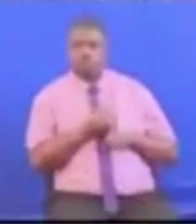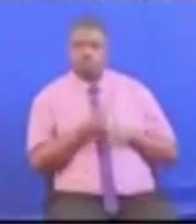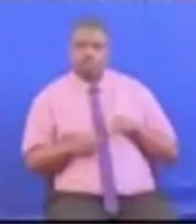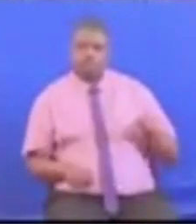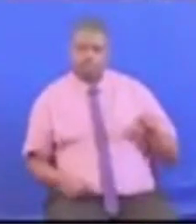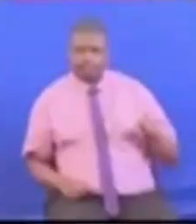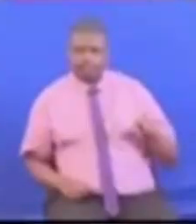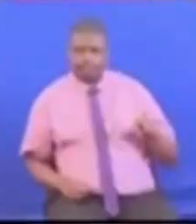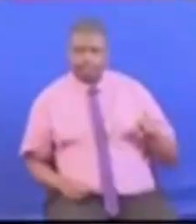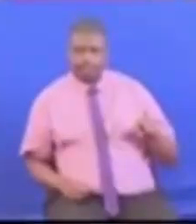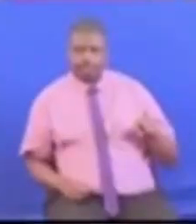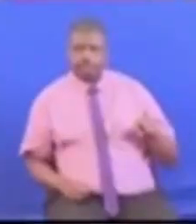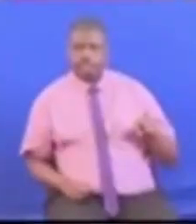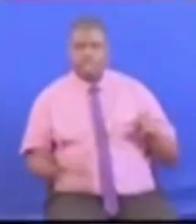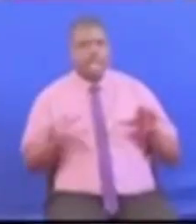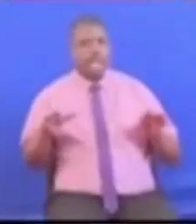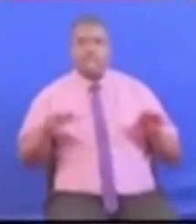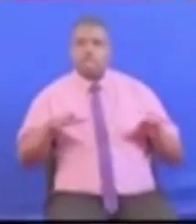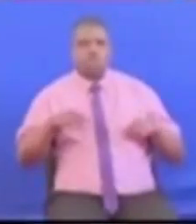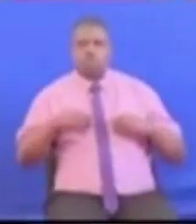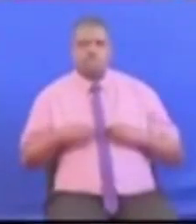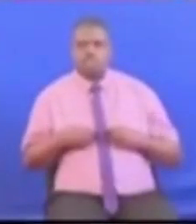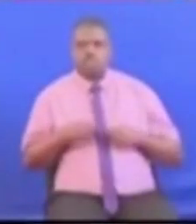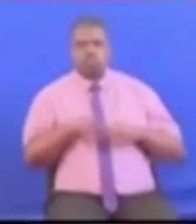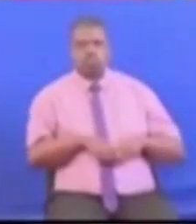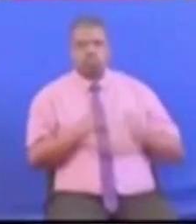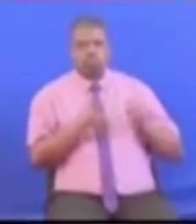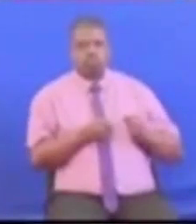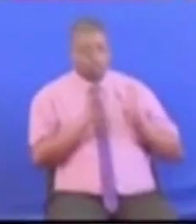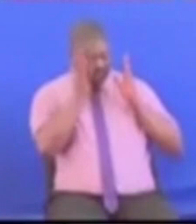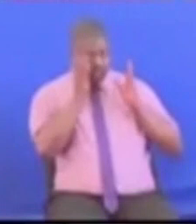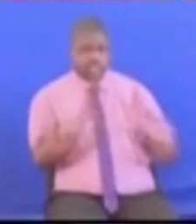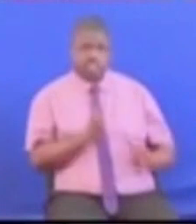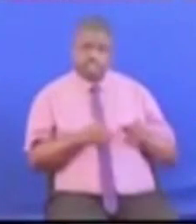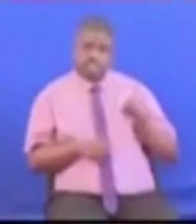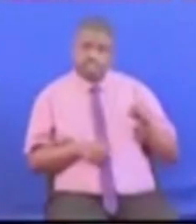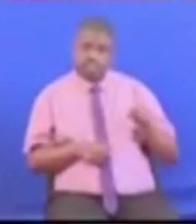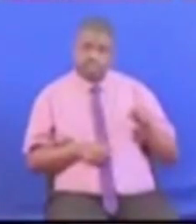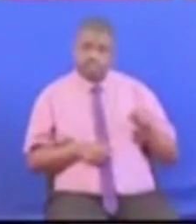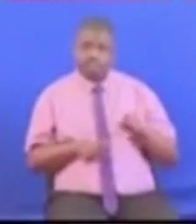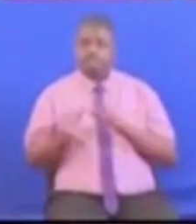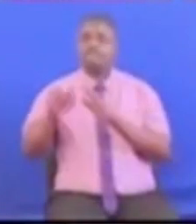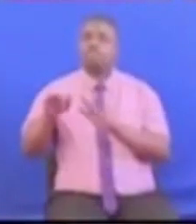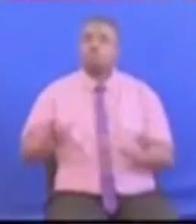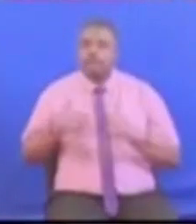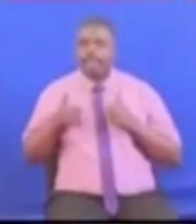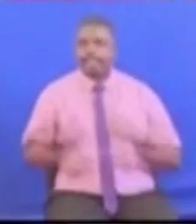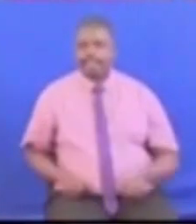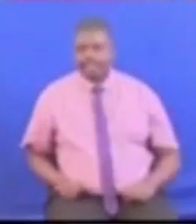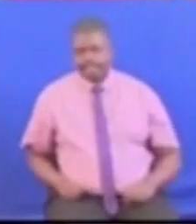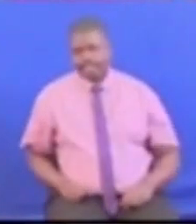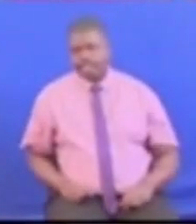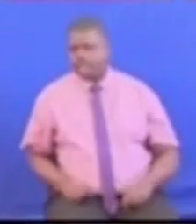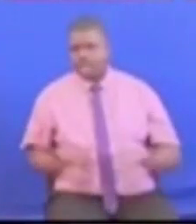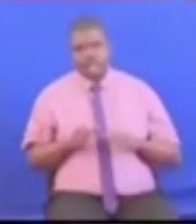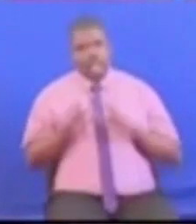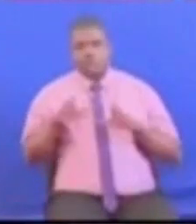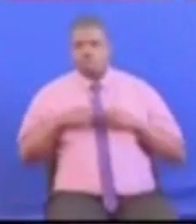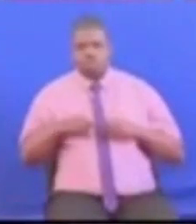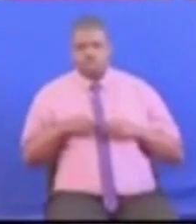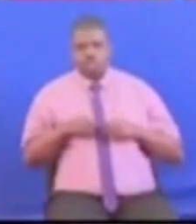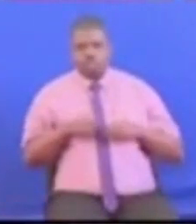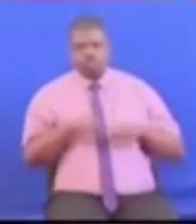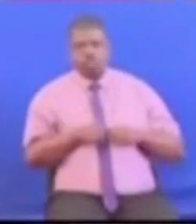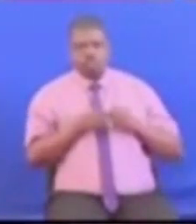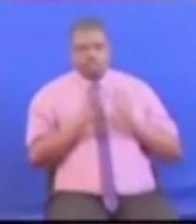jambo, haikubaliki kuivunjia heshima bunge na haikubaliki